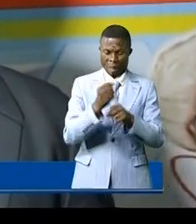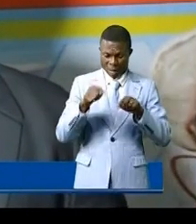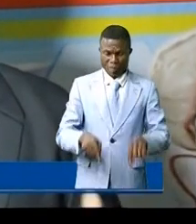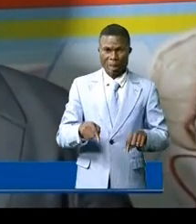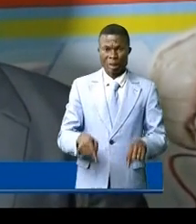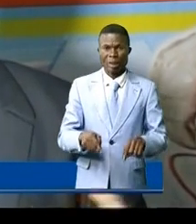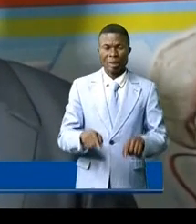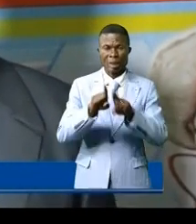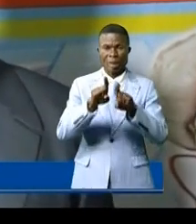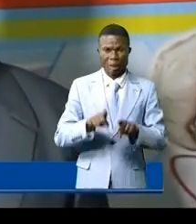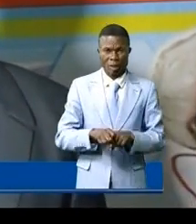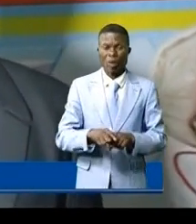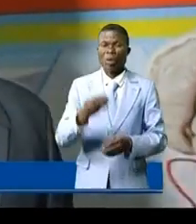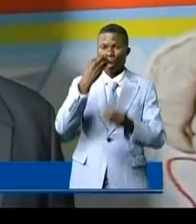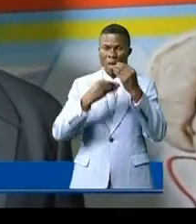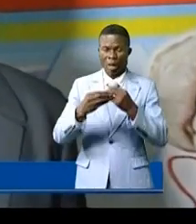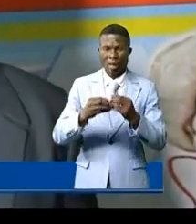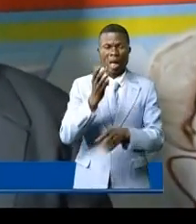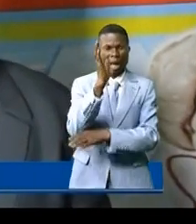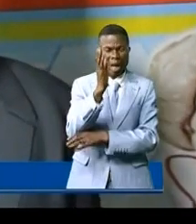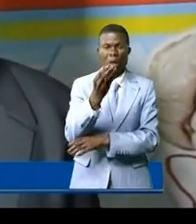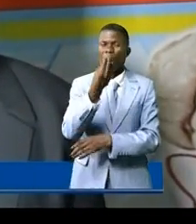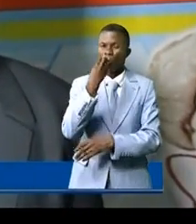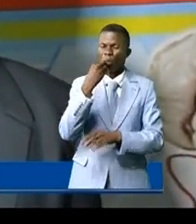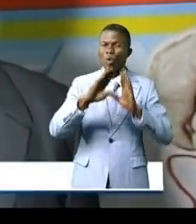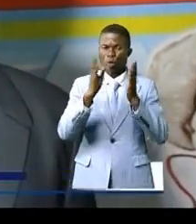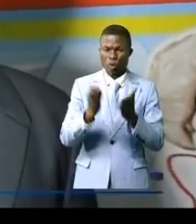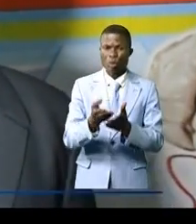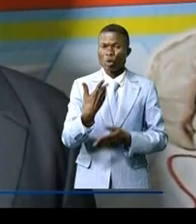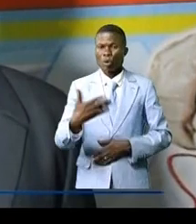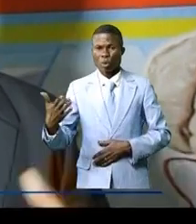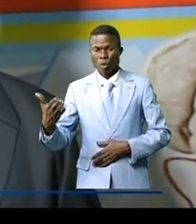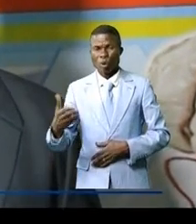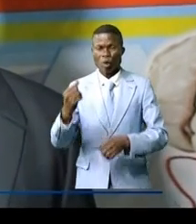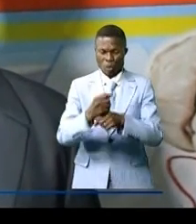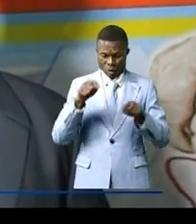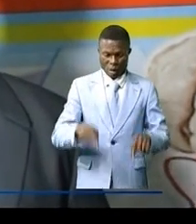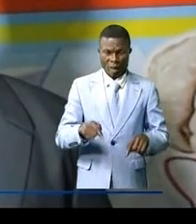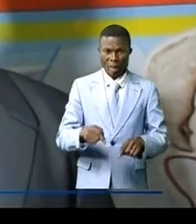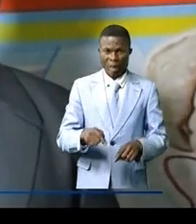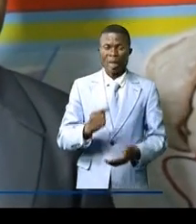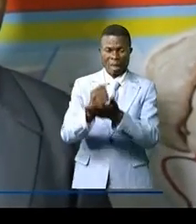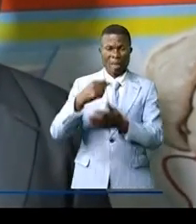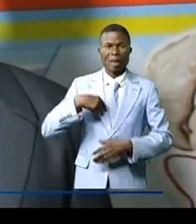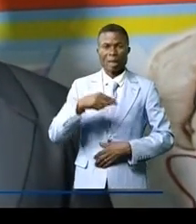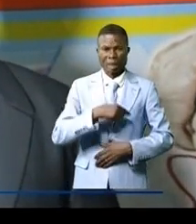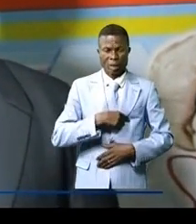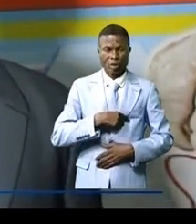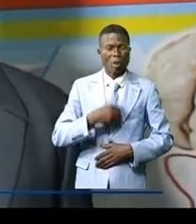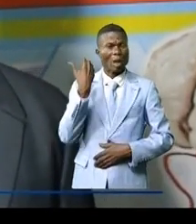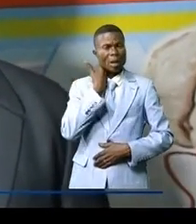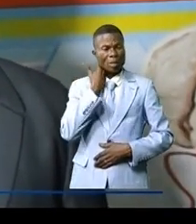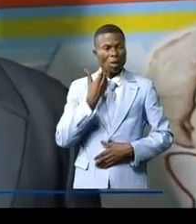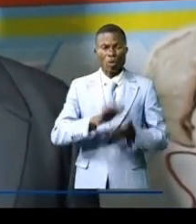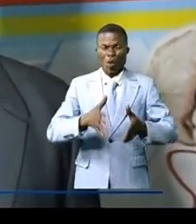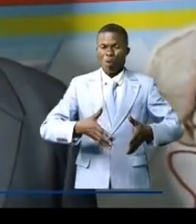éviter d'imiter l'alimentation des blancs. On doit manger tous les aliments qui sont produits chez nous. Je pense que ça peut nous aider à éviter l'obésité